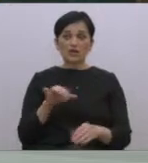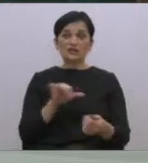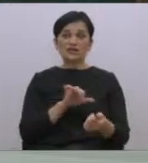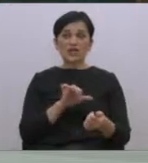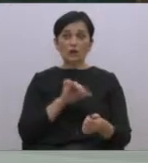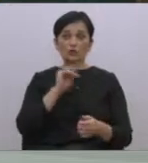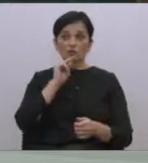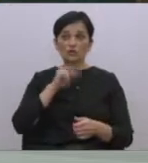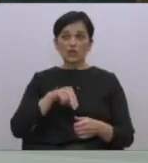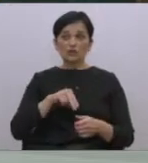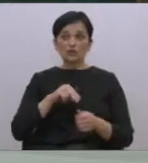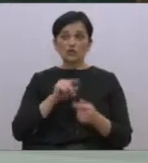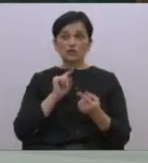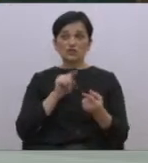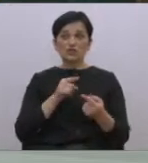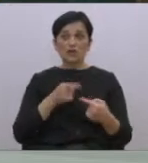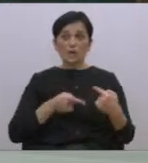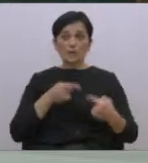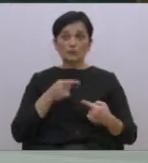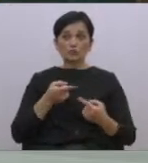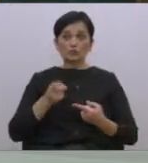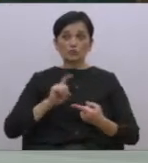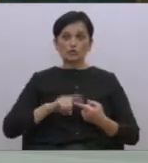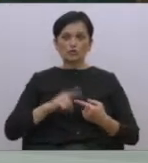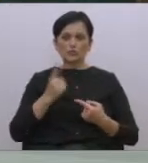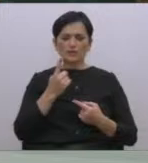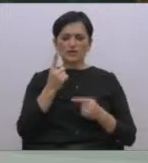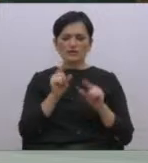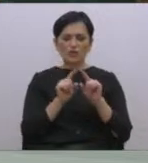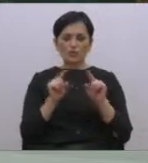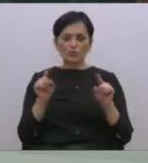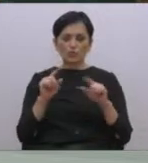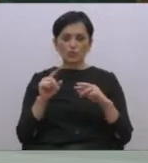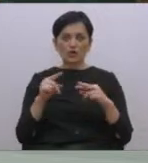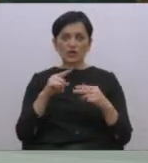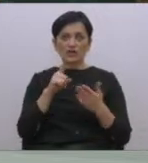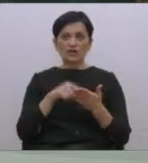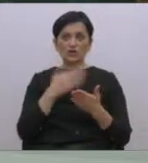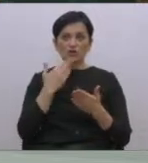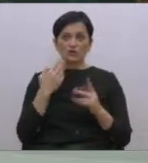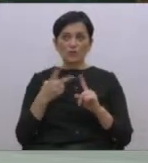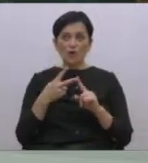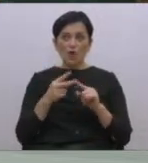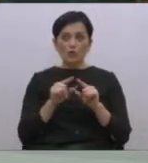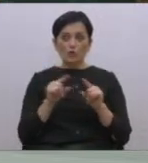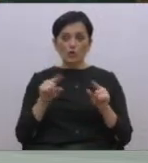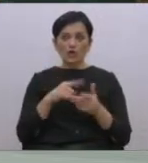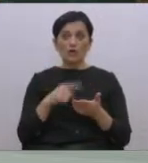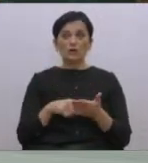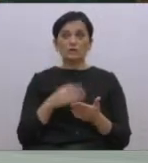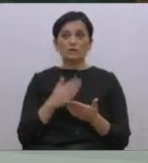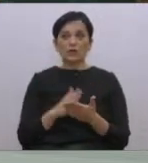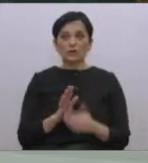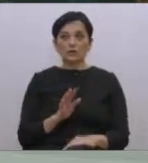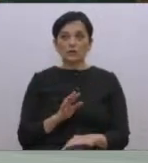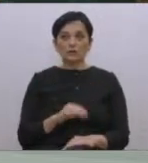ნარკოტიკული დანაშაულების წინააღმდეგ ბრძოლის შესახებ პირველ მუხლთან არ არის კითხვა მეორე მუხლთან არ არის კითხვა